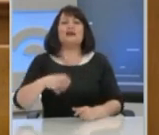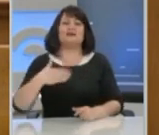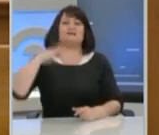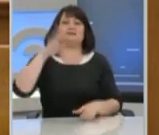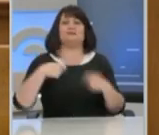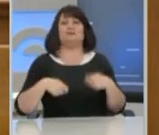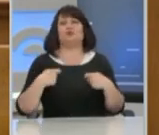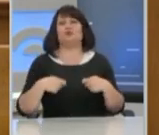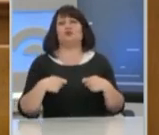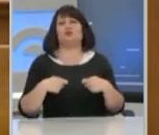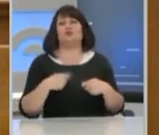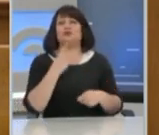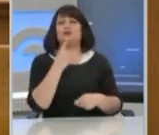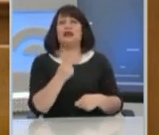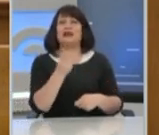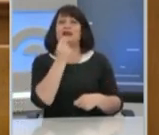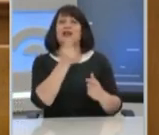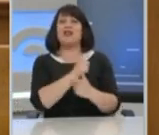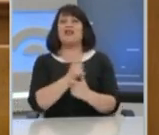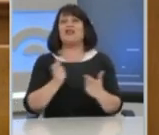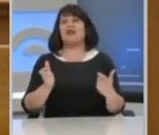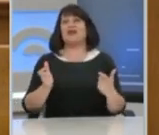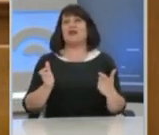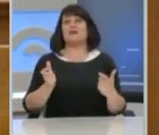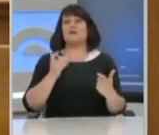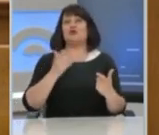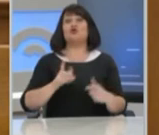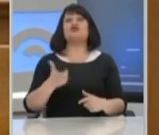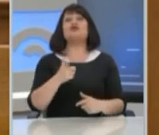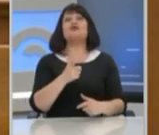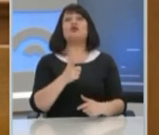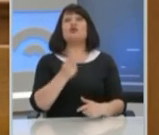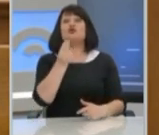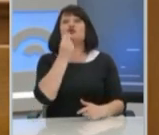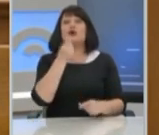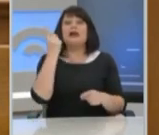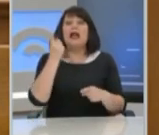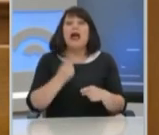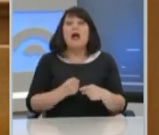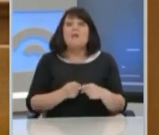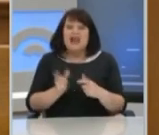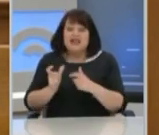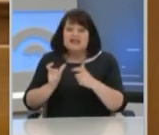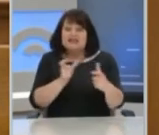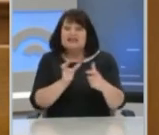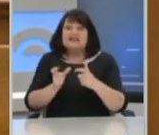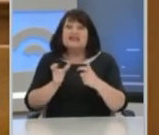προαστίων τα λένε δείπνο, αλλά στα σχολιά των φτωχών τα λένε συσίτια, υποτιμητικά.